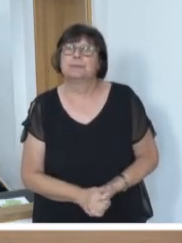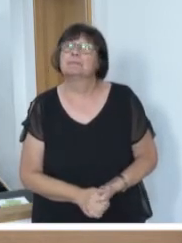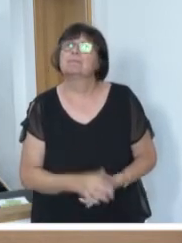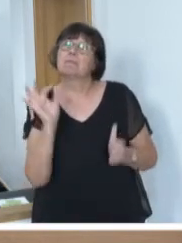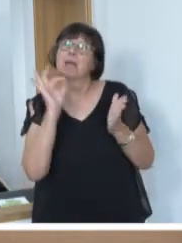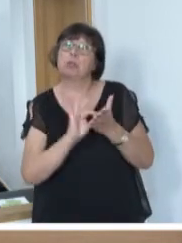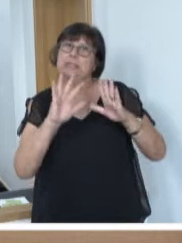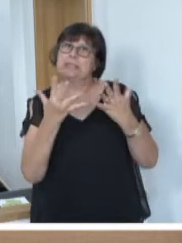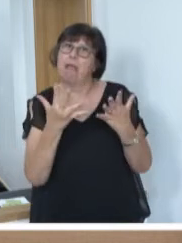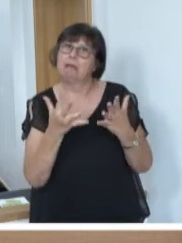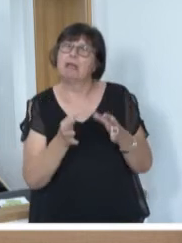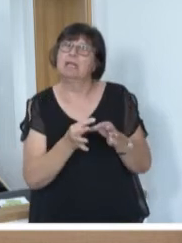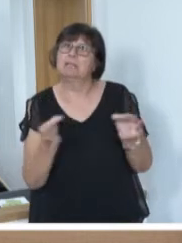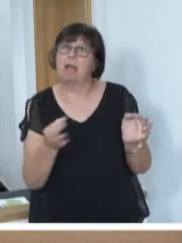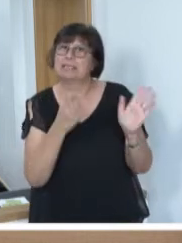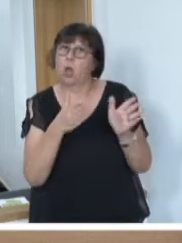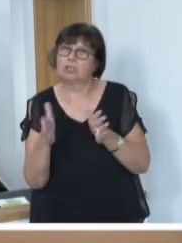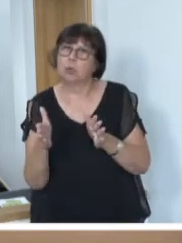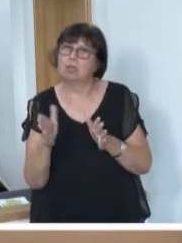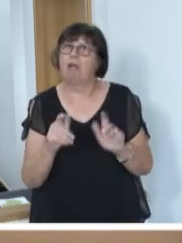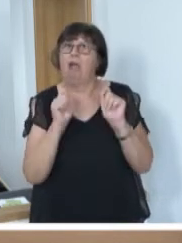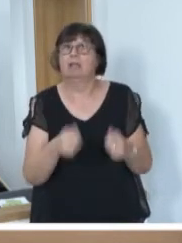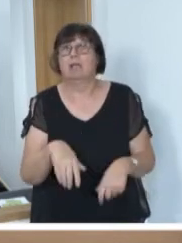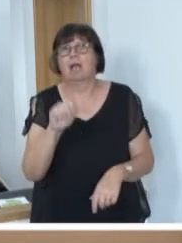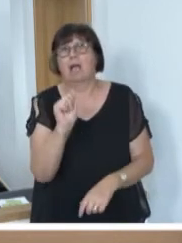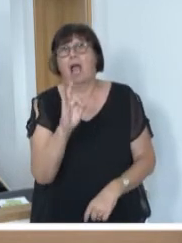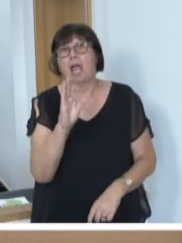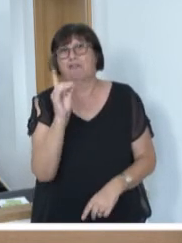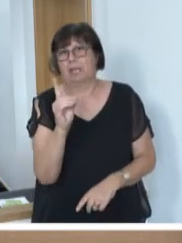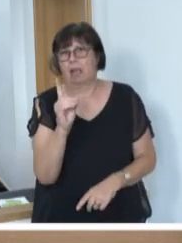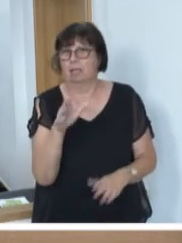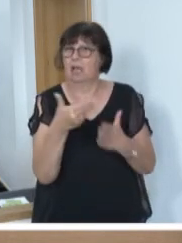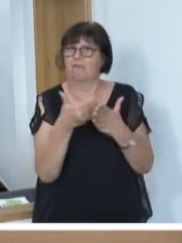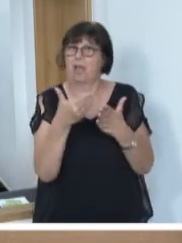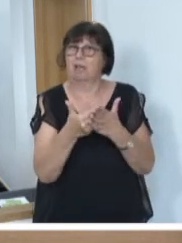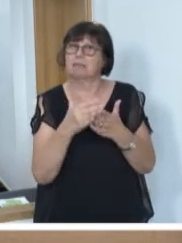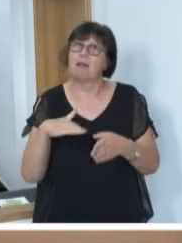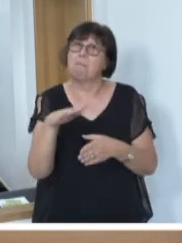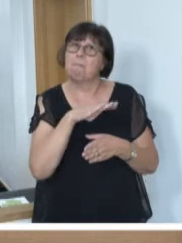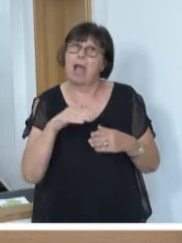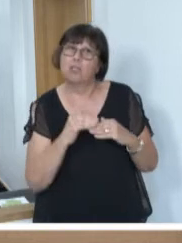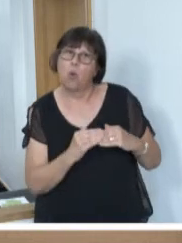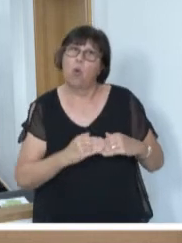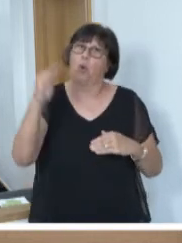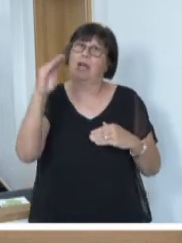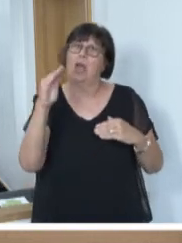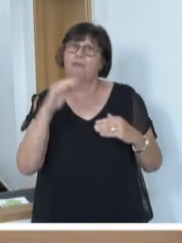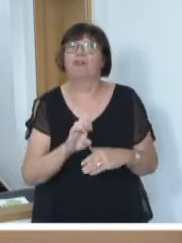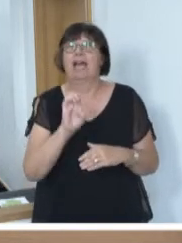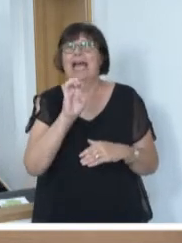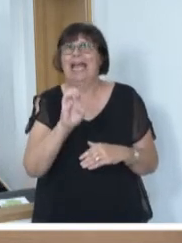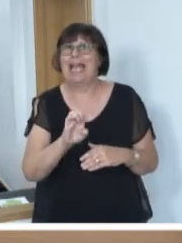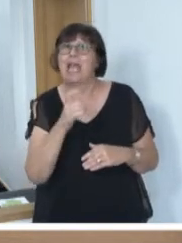Zu Punkt 10 der Tagesordnung, dem Antrag der AfD-Landtagsfraktion betreffend Markthochlauf von E-Fuels